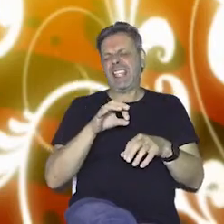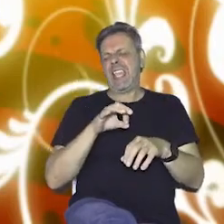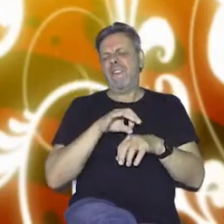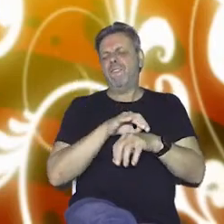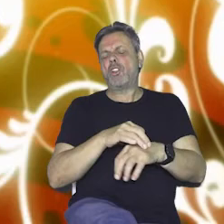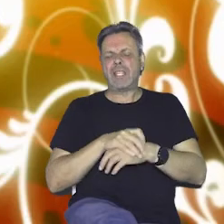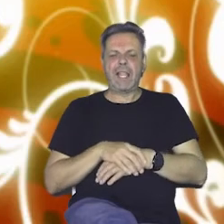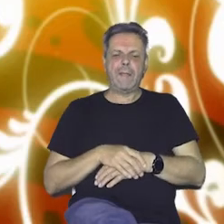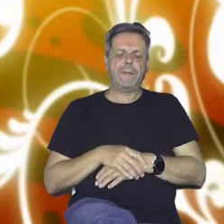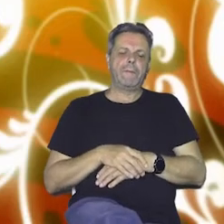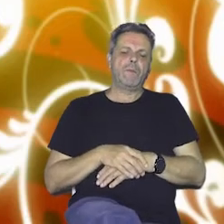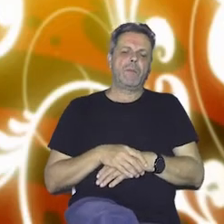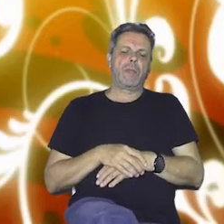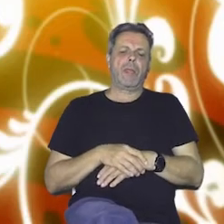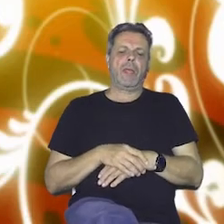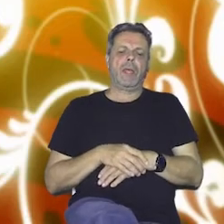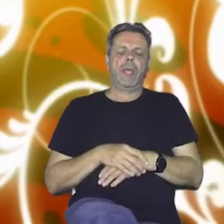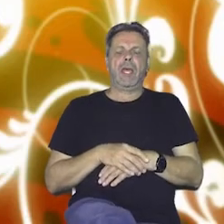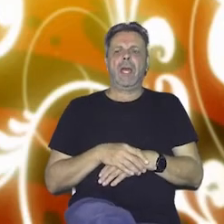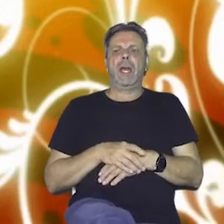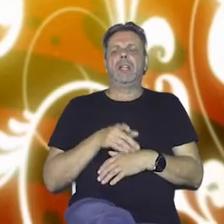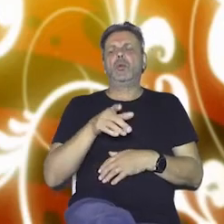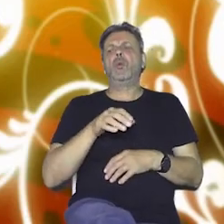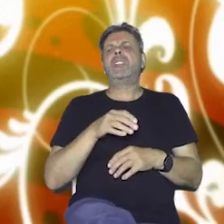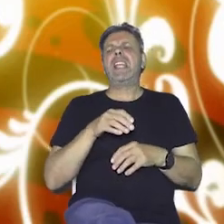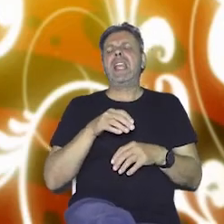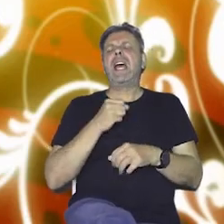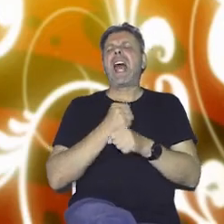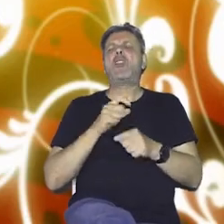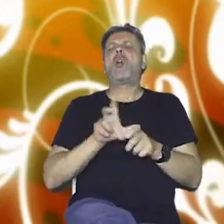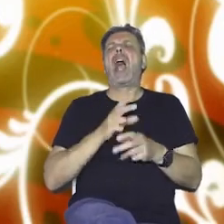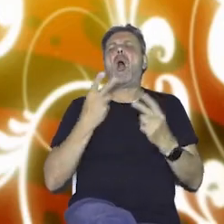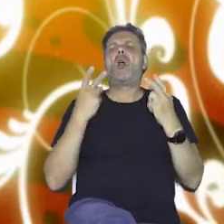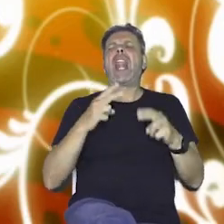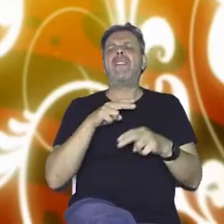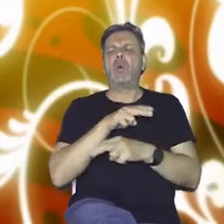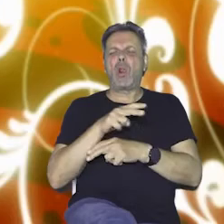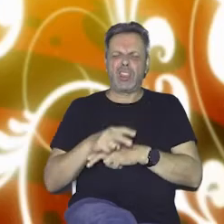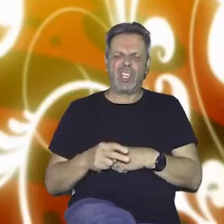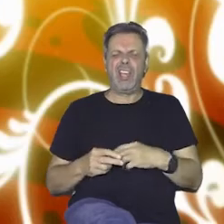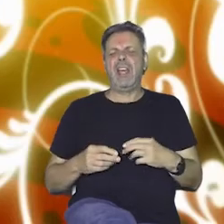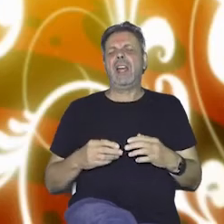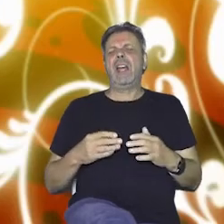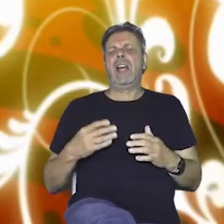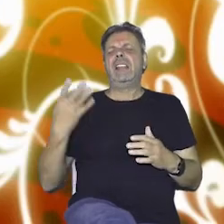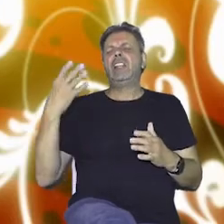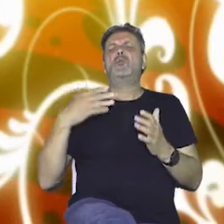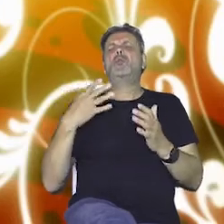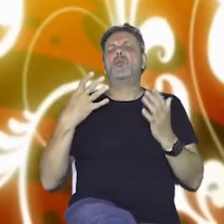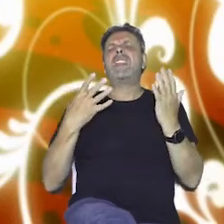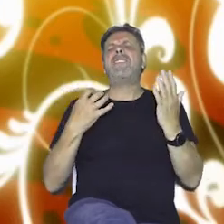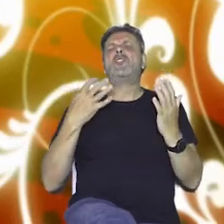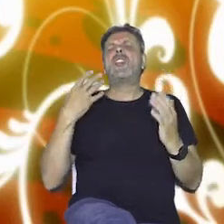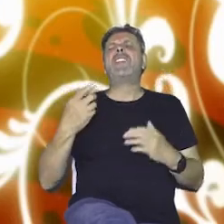su započeo na Petrinjskom radiju, gdje si radio kao glavni urednik 1992. Da. Prema tome, kad